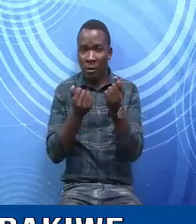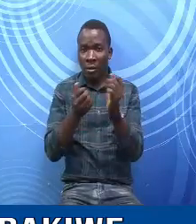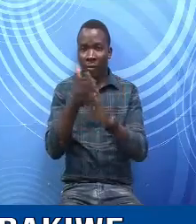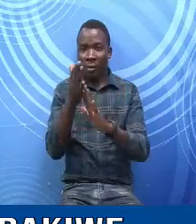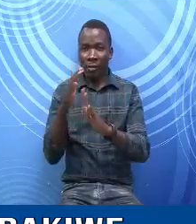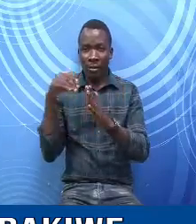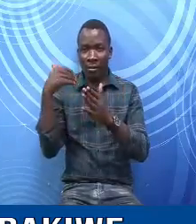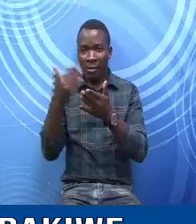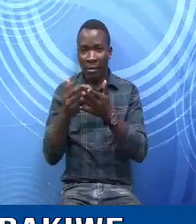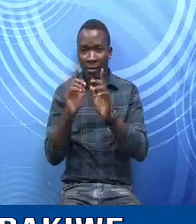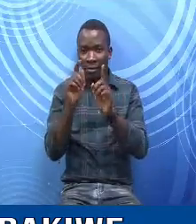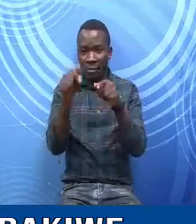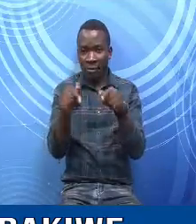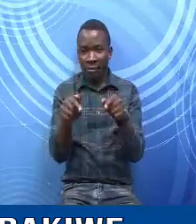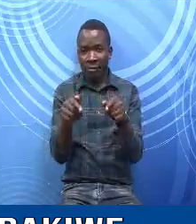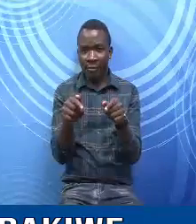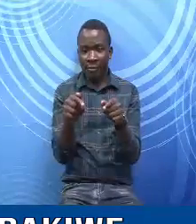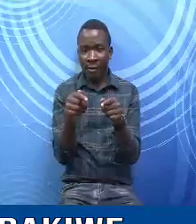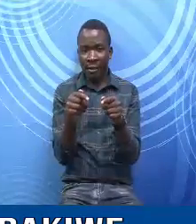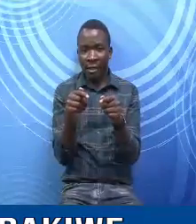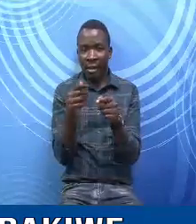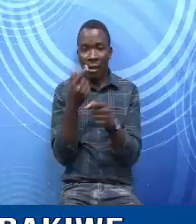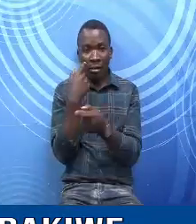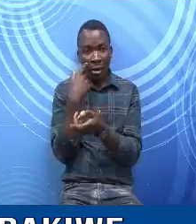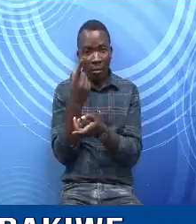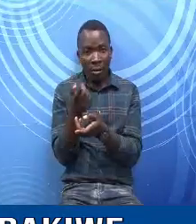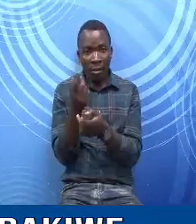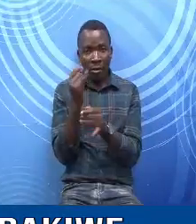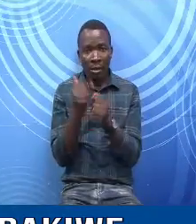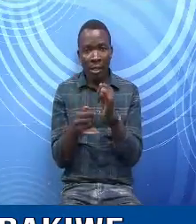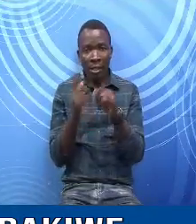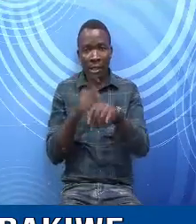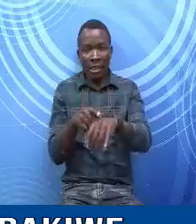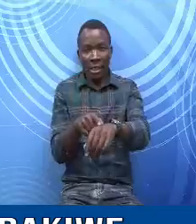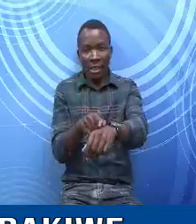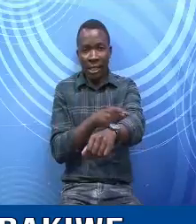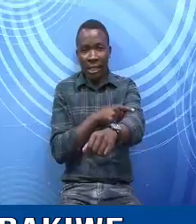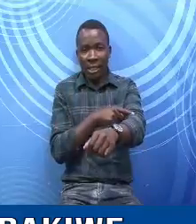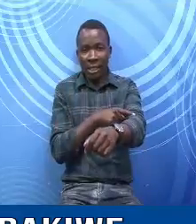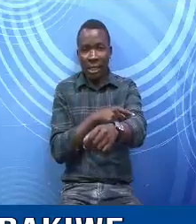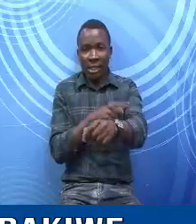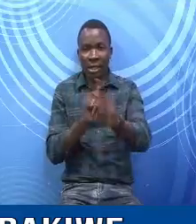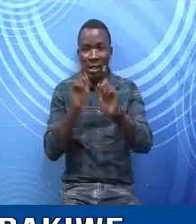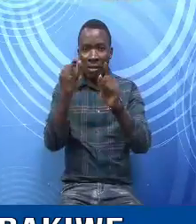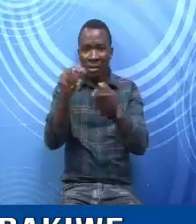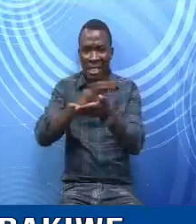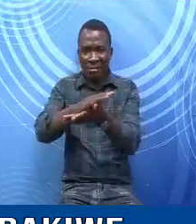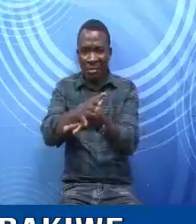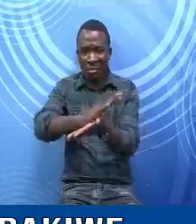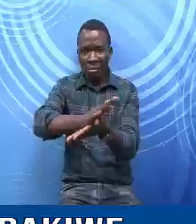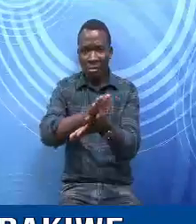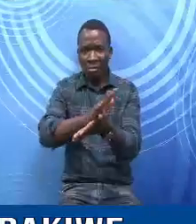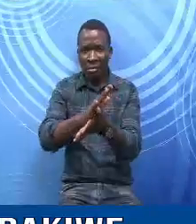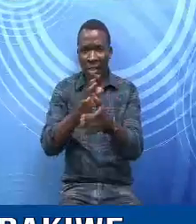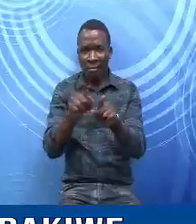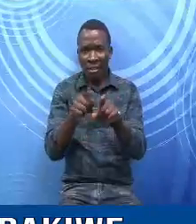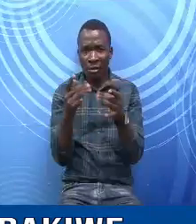eh bazibaze urabona twari tumaze igihe kirekire tugenda mu byondo ariko urabona nk'ubu ngubu turi hano